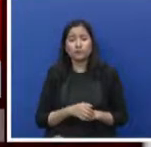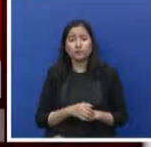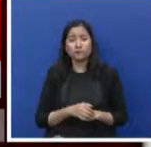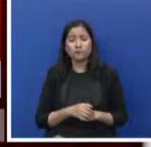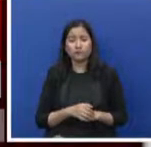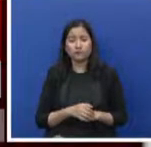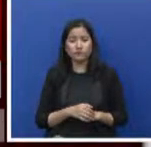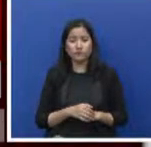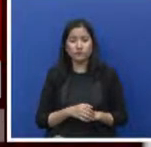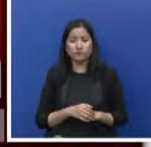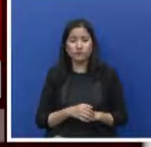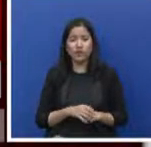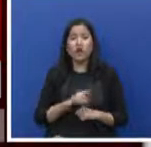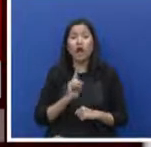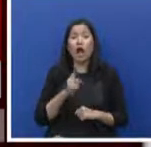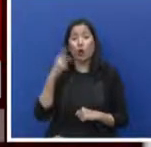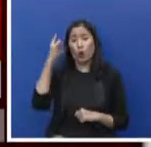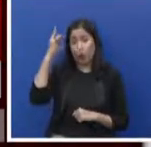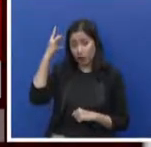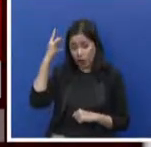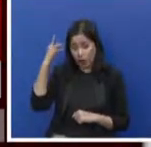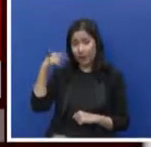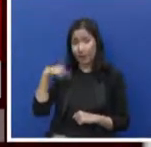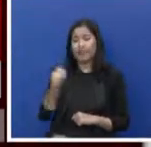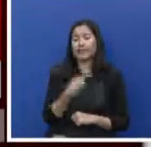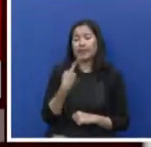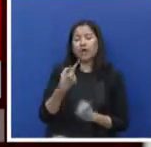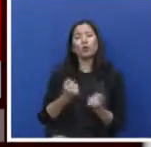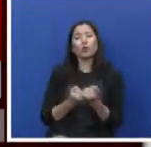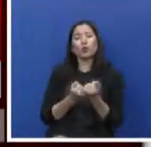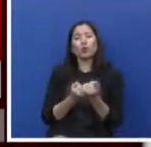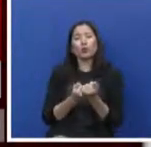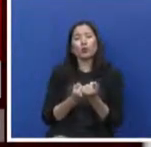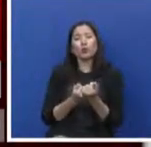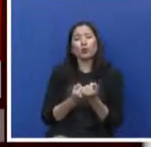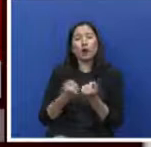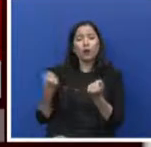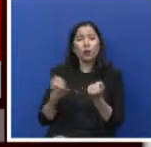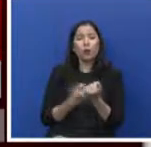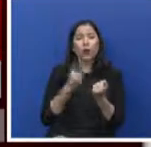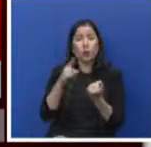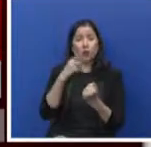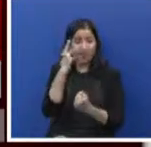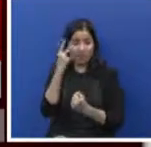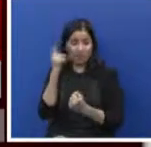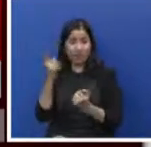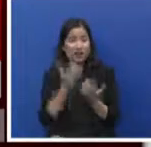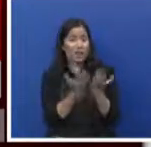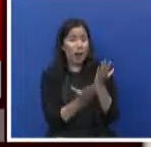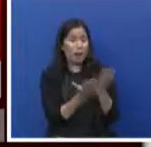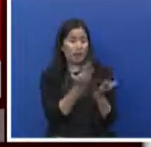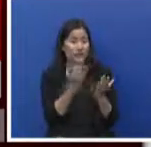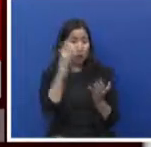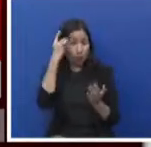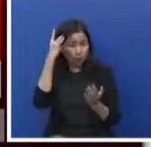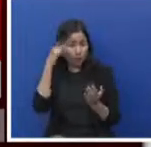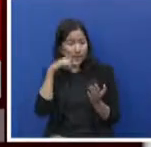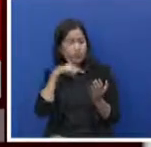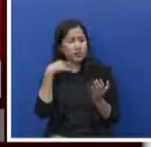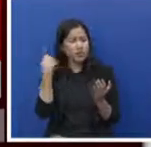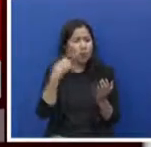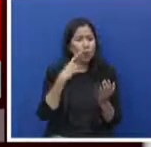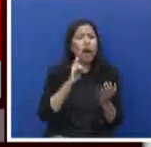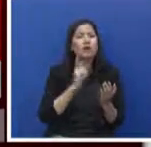Gojek? Nah kalau dari kami tentunya mendukung ya Mbak. Jadi kalau Mbak perhatikan di aplikasi kami juga kami sudah selalu